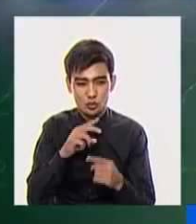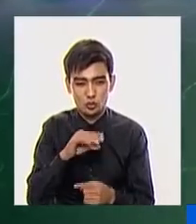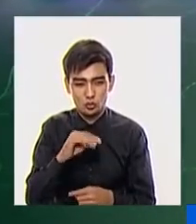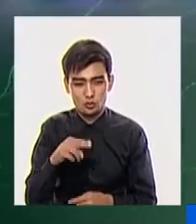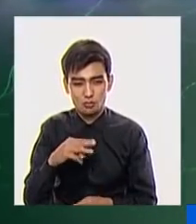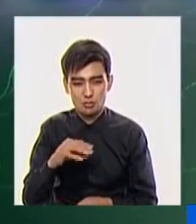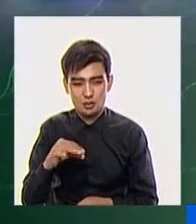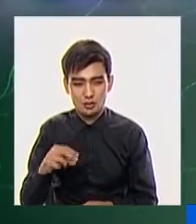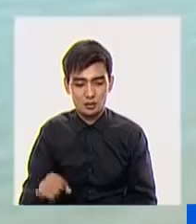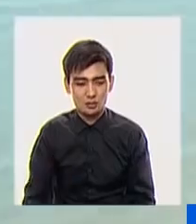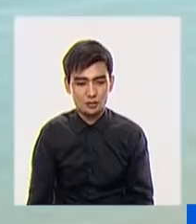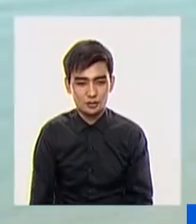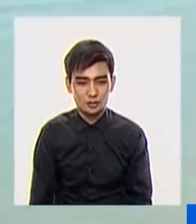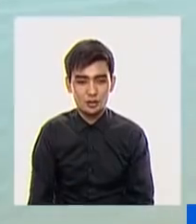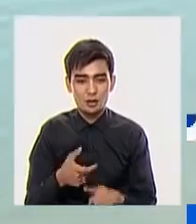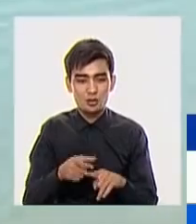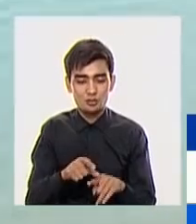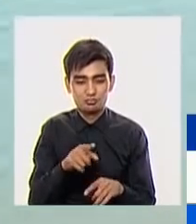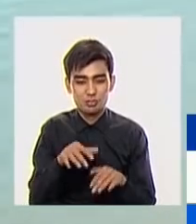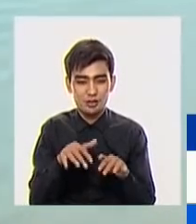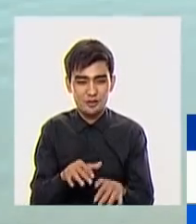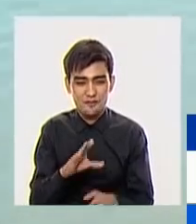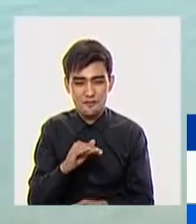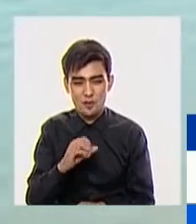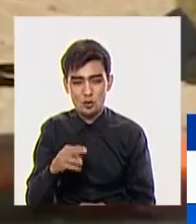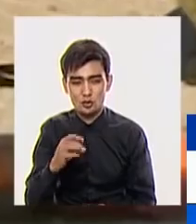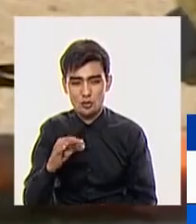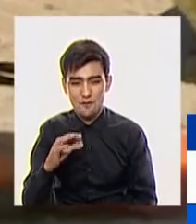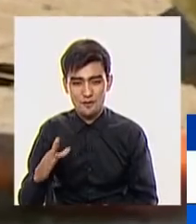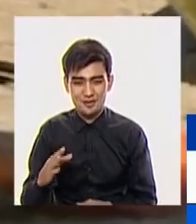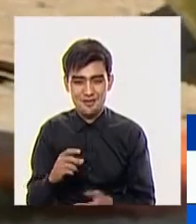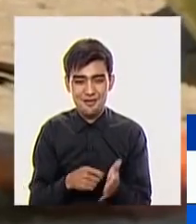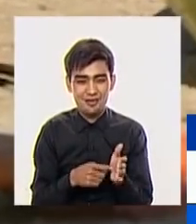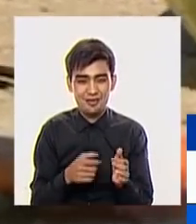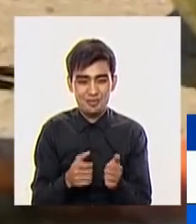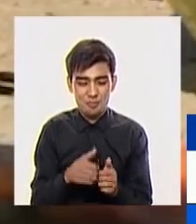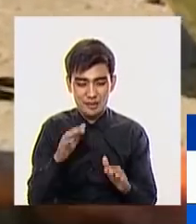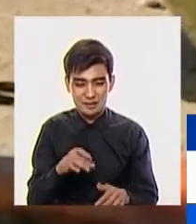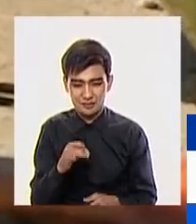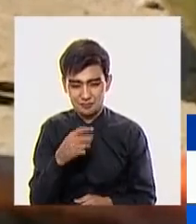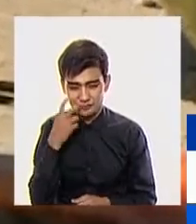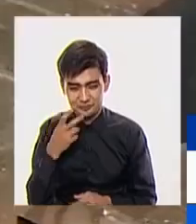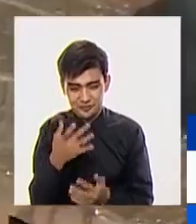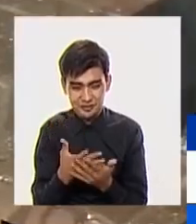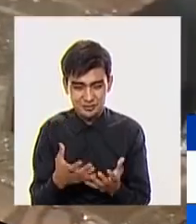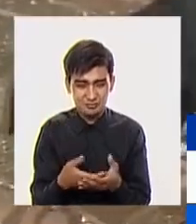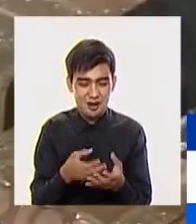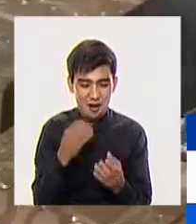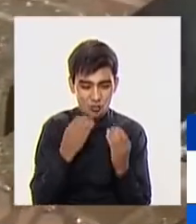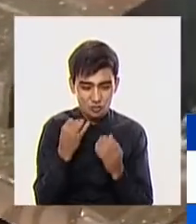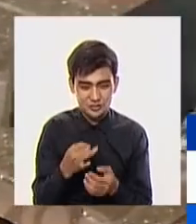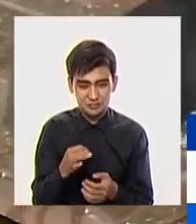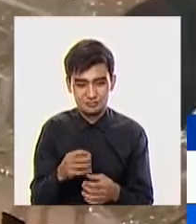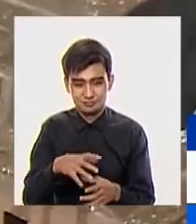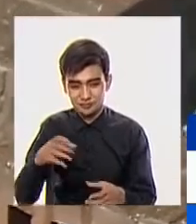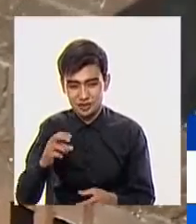Батюшкина. Этот пляж на Федоровском водохранилище в Караганде экологи называют свалкой. Запах гниющих арбузных корок смешивается с